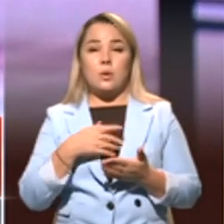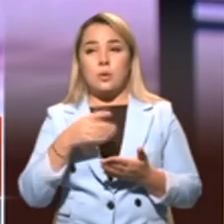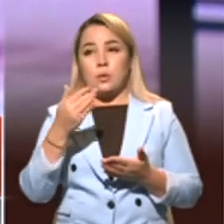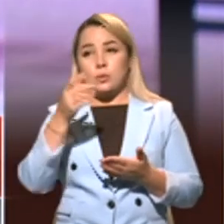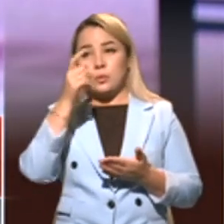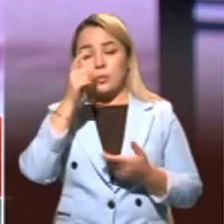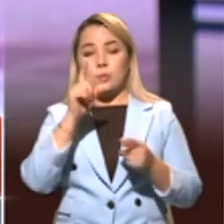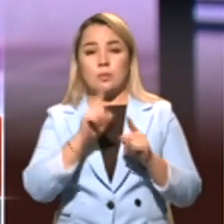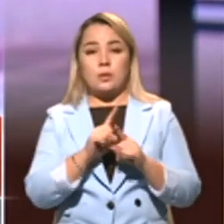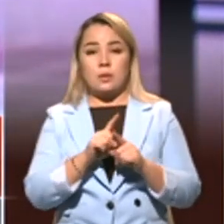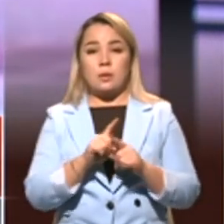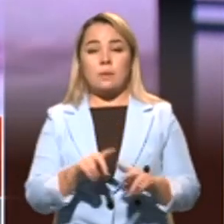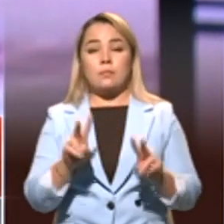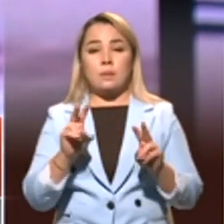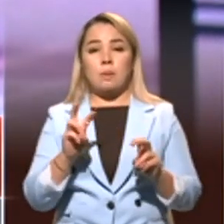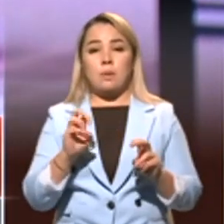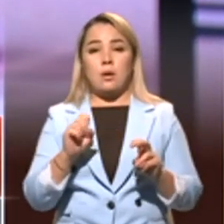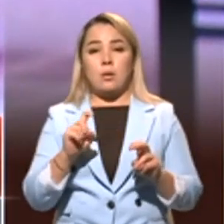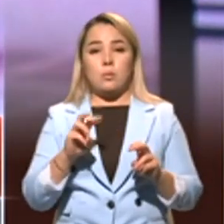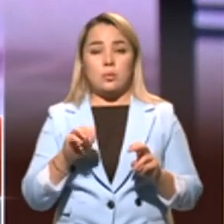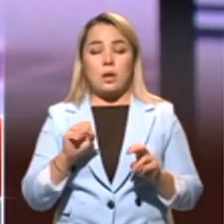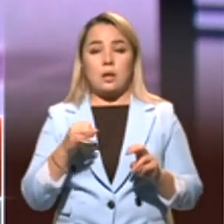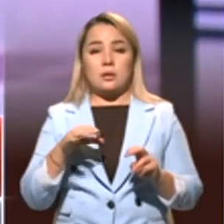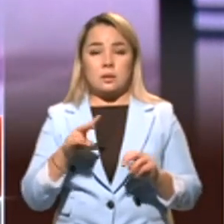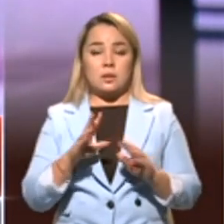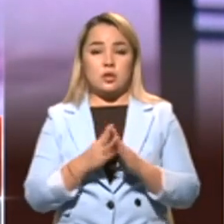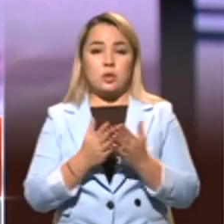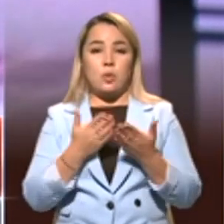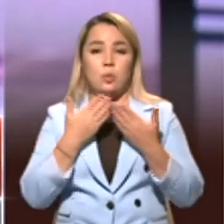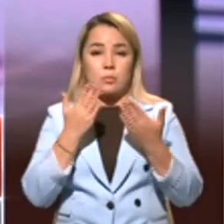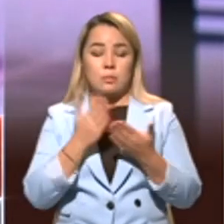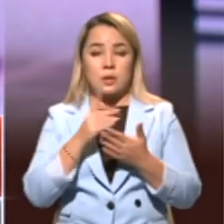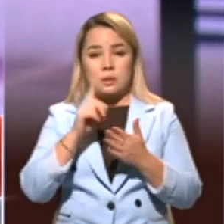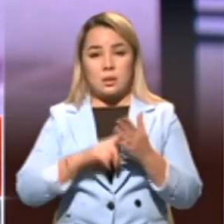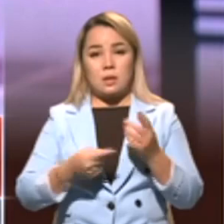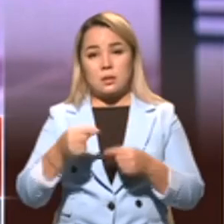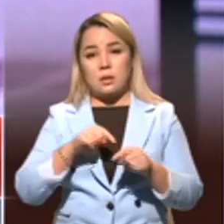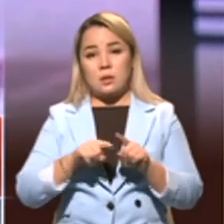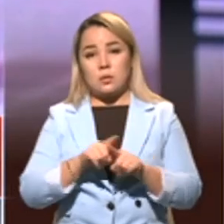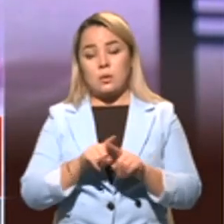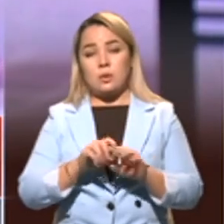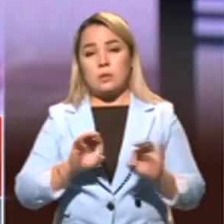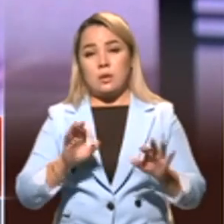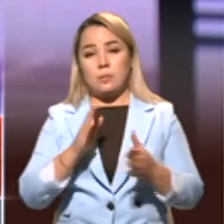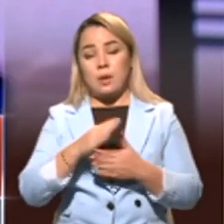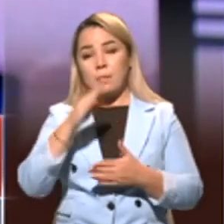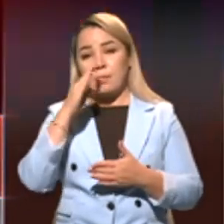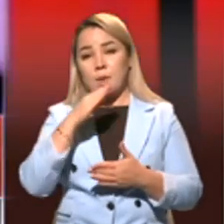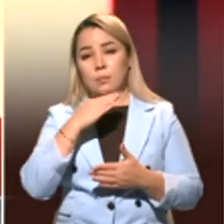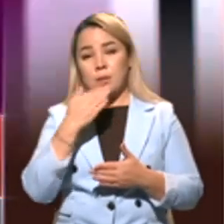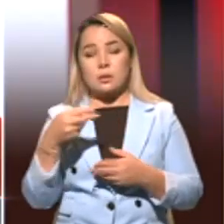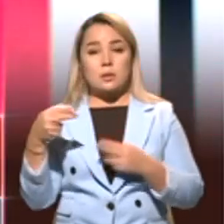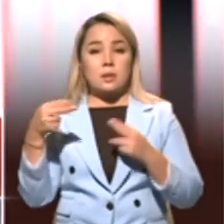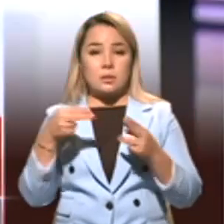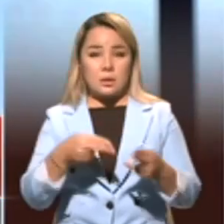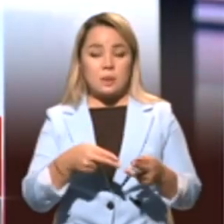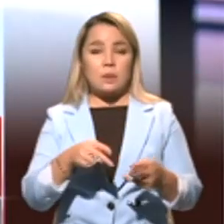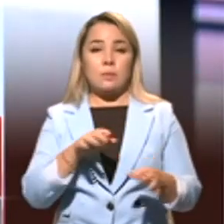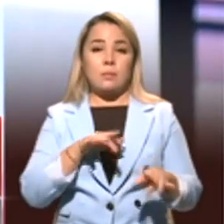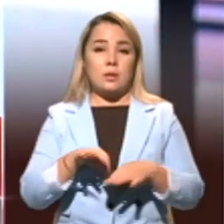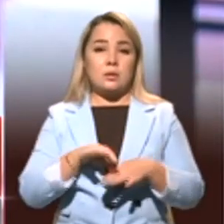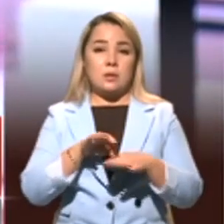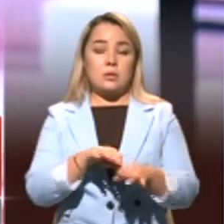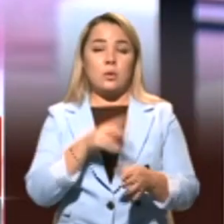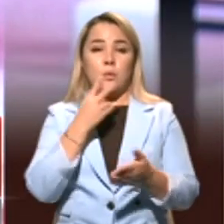тілді Махмут Айдын деген ғалымның кітабын оқыған, діндер арасы диалог деген. Сол кезде папаның келуі ол миссионерлік